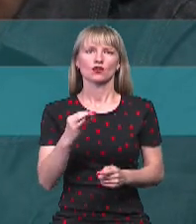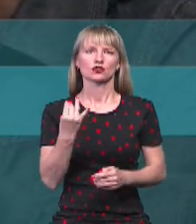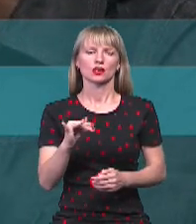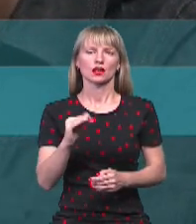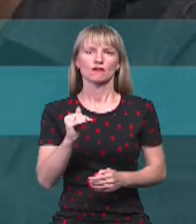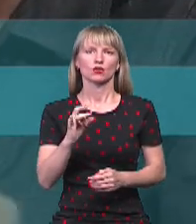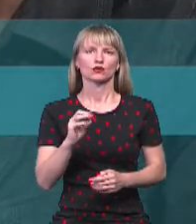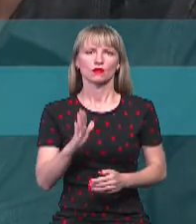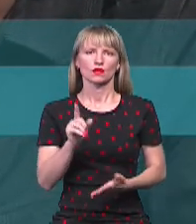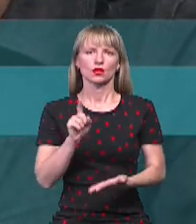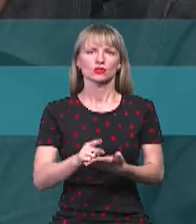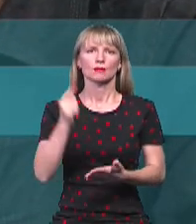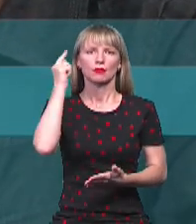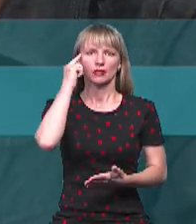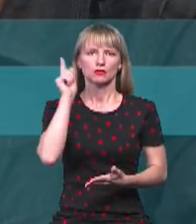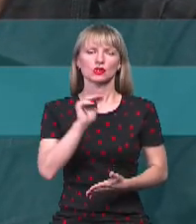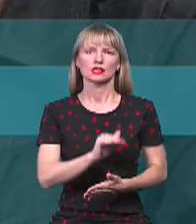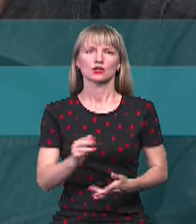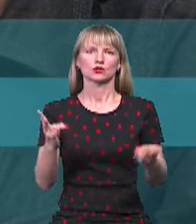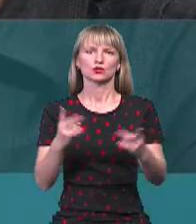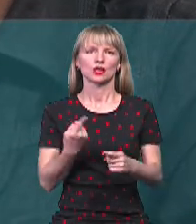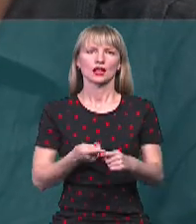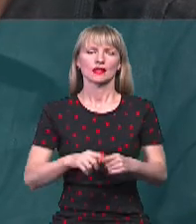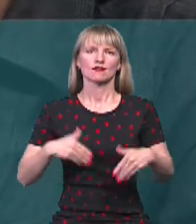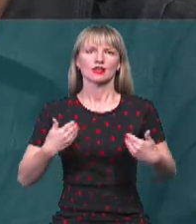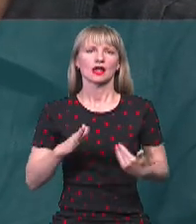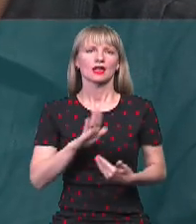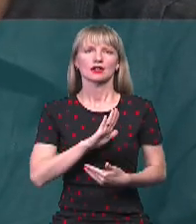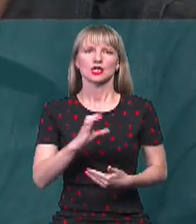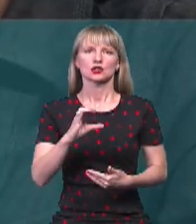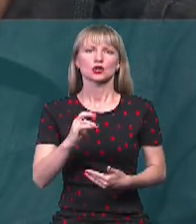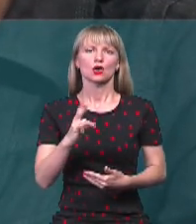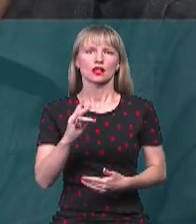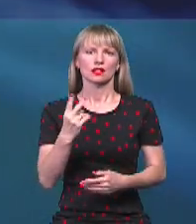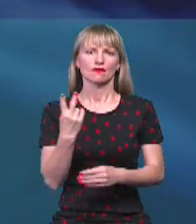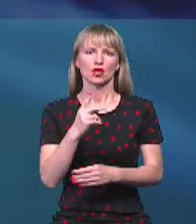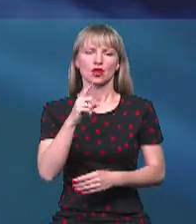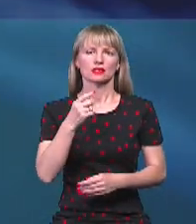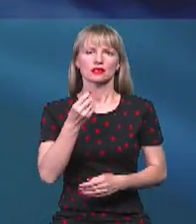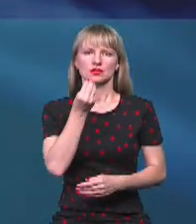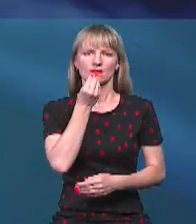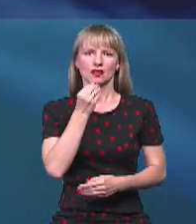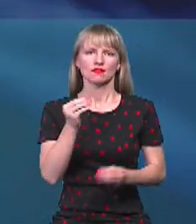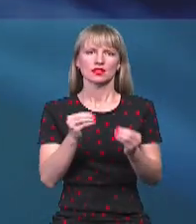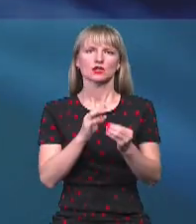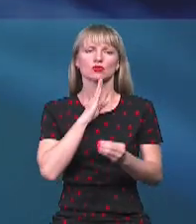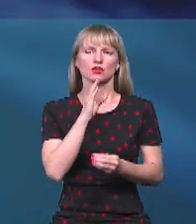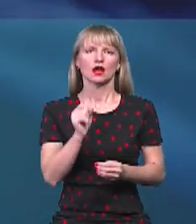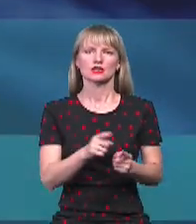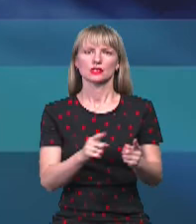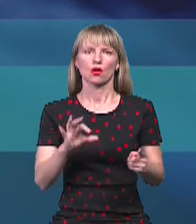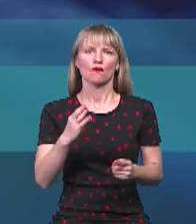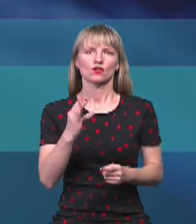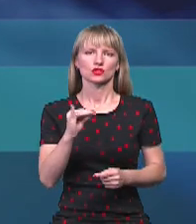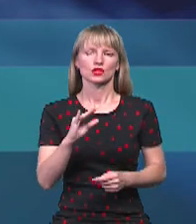фруктов, мы должны понимать, что детям нужны эти витамины. Не соки на второй завтрак в 10 часов утра, а именно сезонные овощи